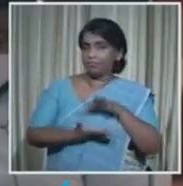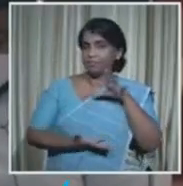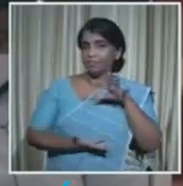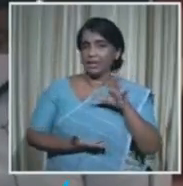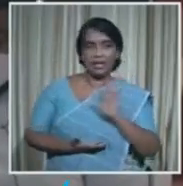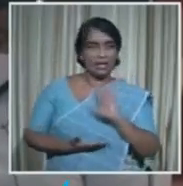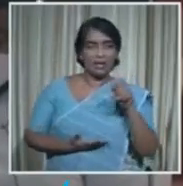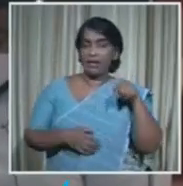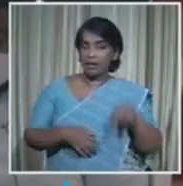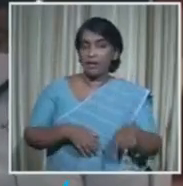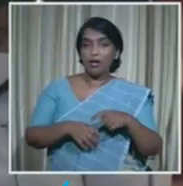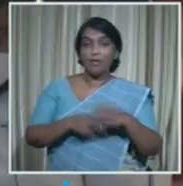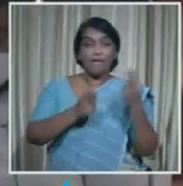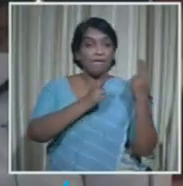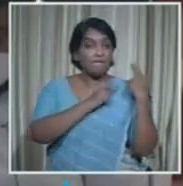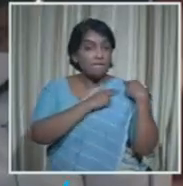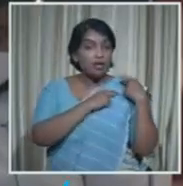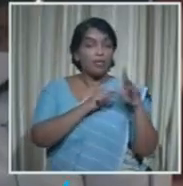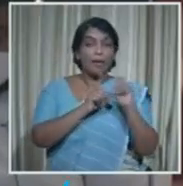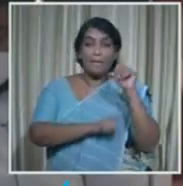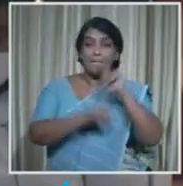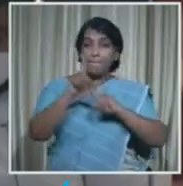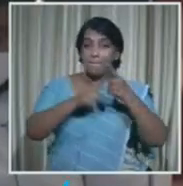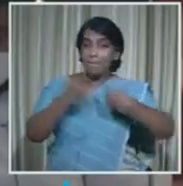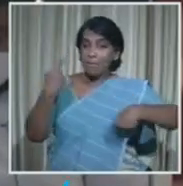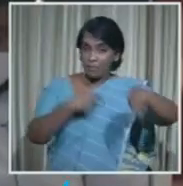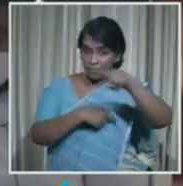me welawae wagakima wenne